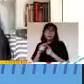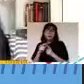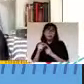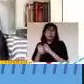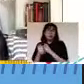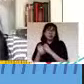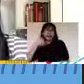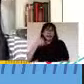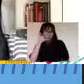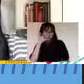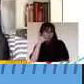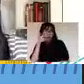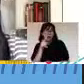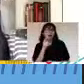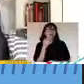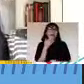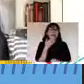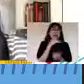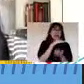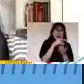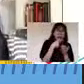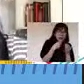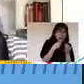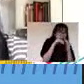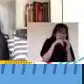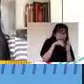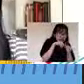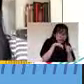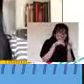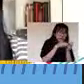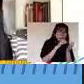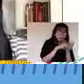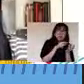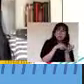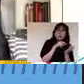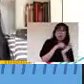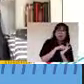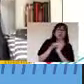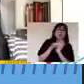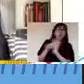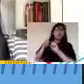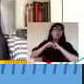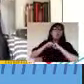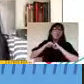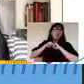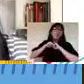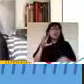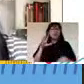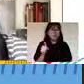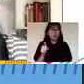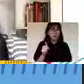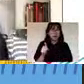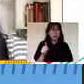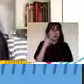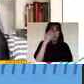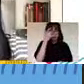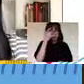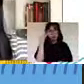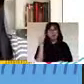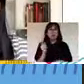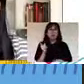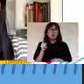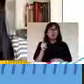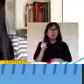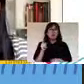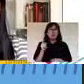potensi-potensi kebocoran ya. Kita belum tahu persisnya di mana, tapi potensi kebocoran juga di telekomunikasi juga cukup besar, karena